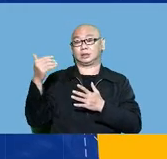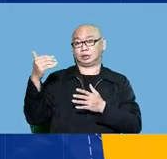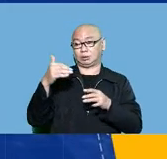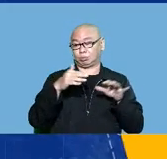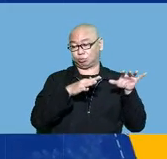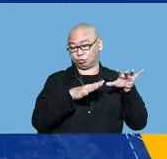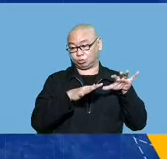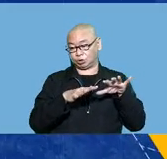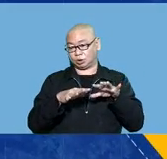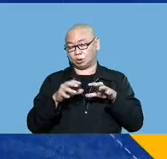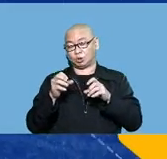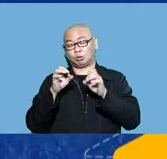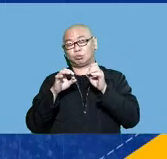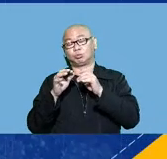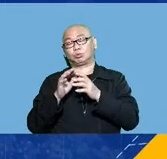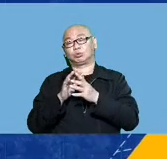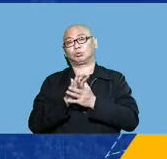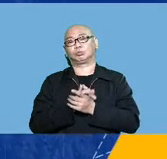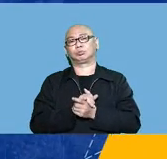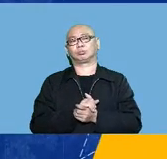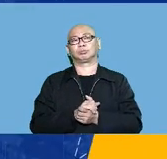gelembungnya, fungsi absis dan ordinat.